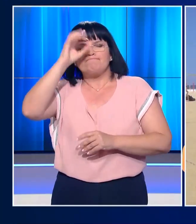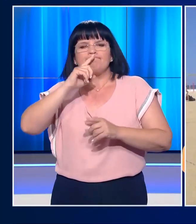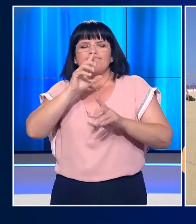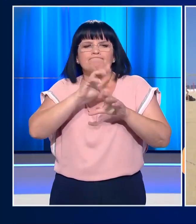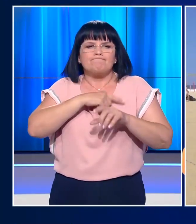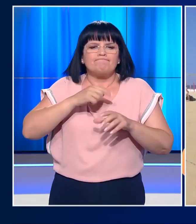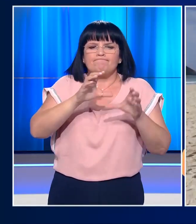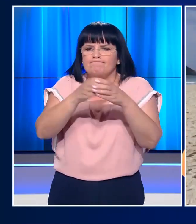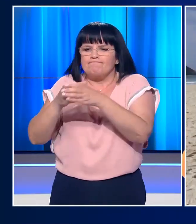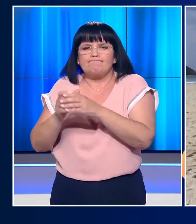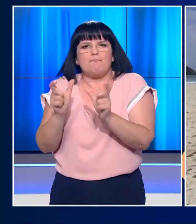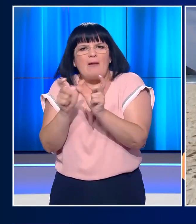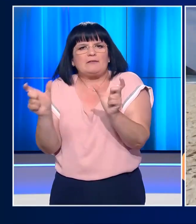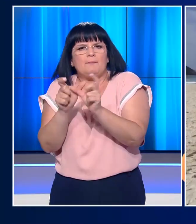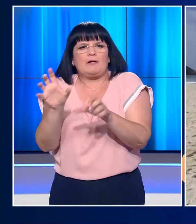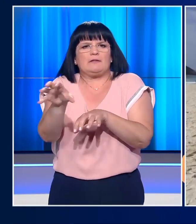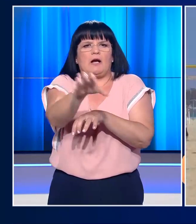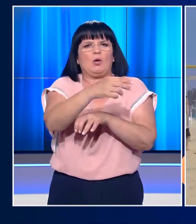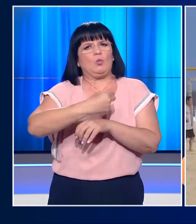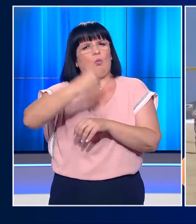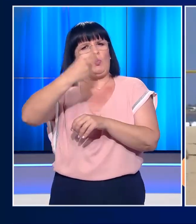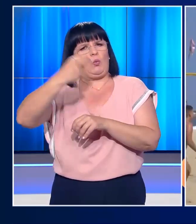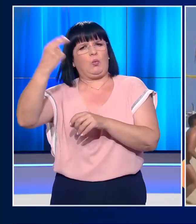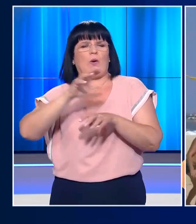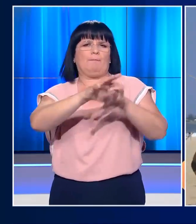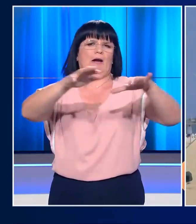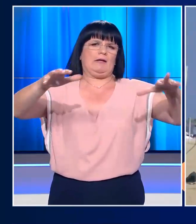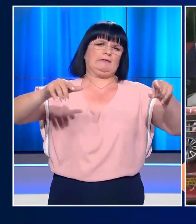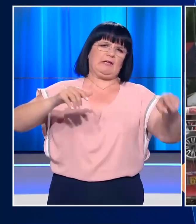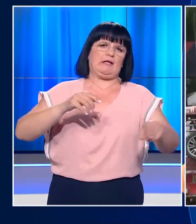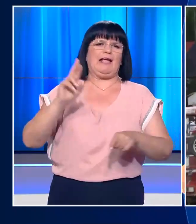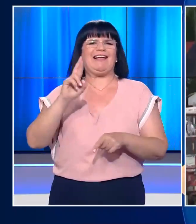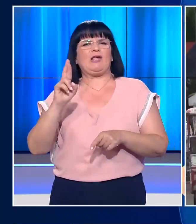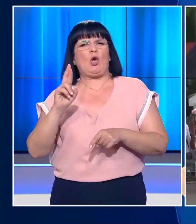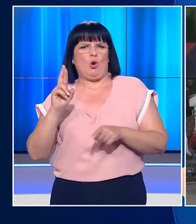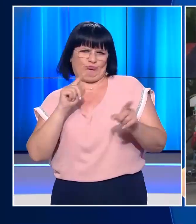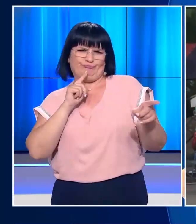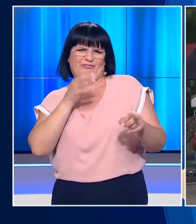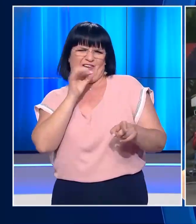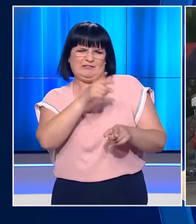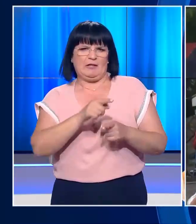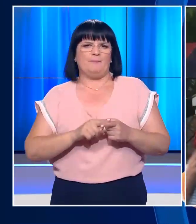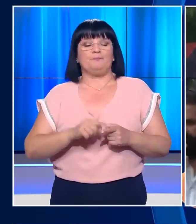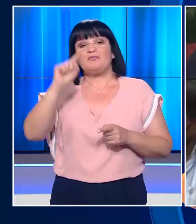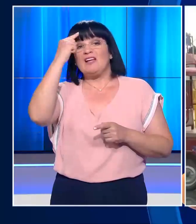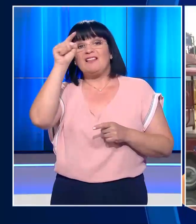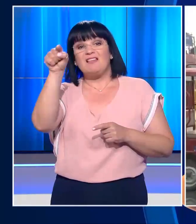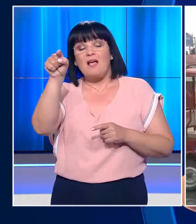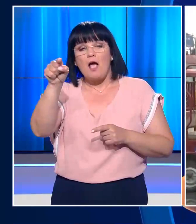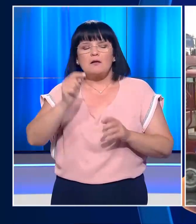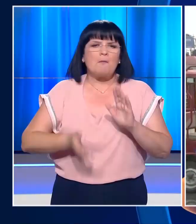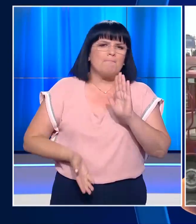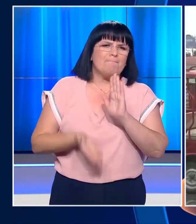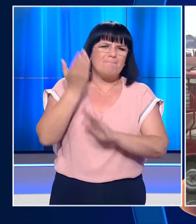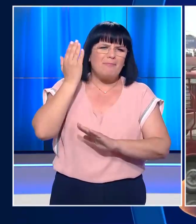επιβάλλουν περιοριστικά μέτρα στις περίφημες παραλίες του Ρίο Ντε Τζανέιρο. Στην Ινδία τα κρούσματα